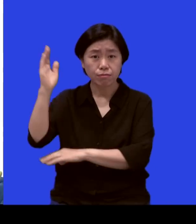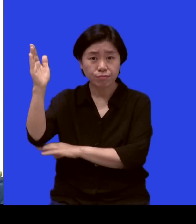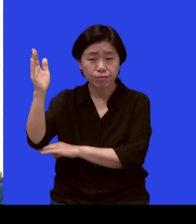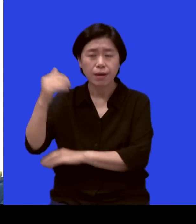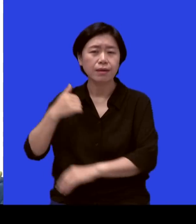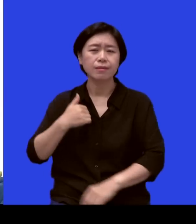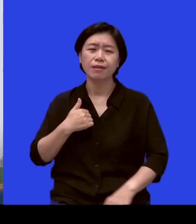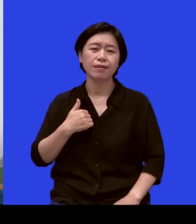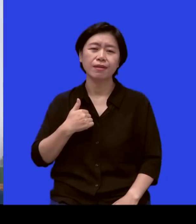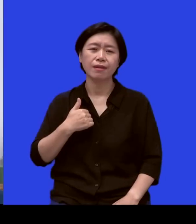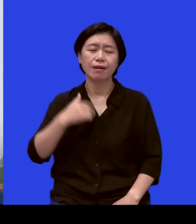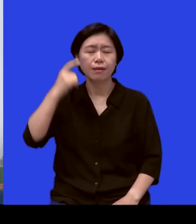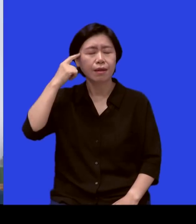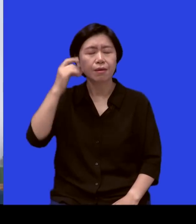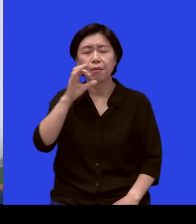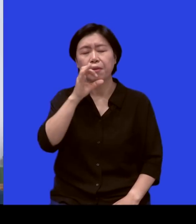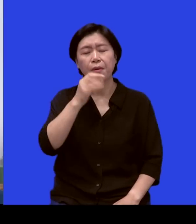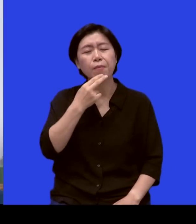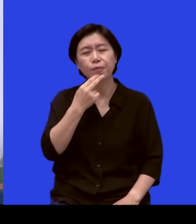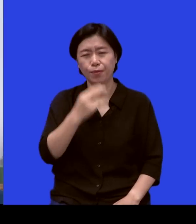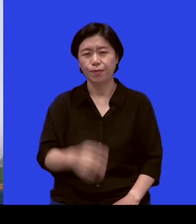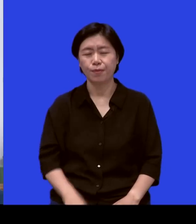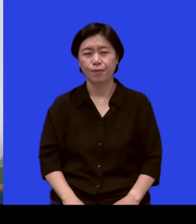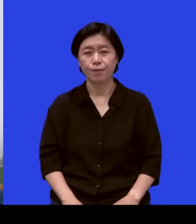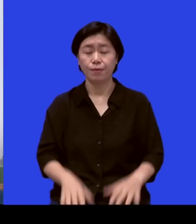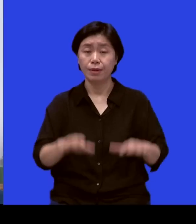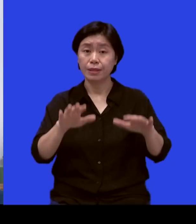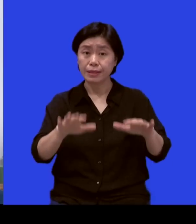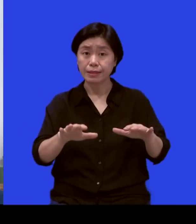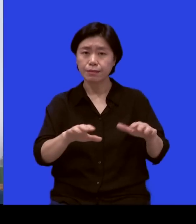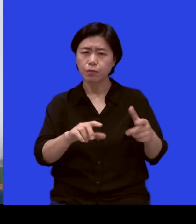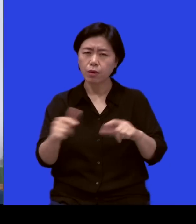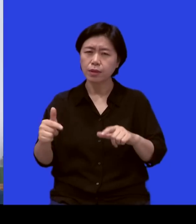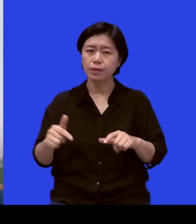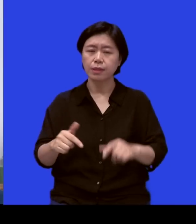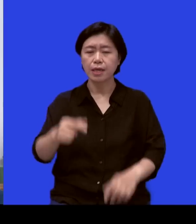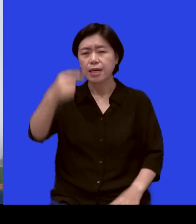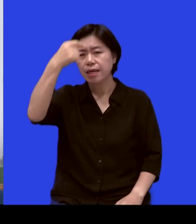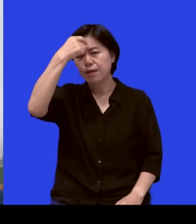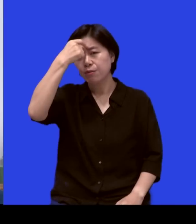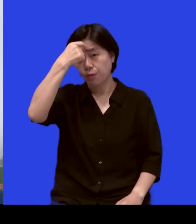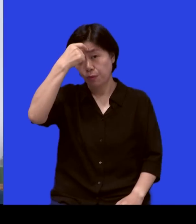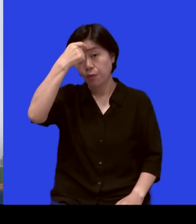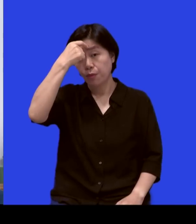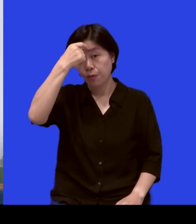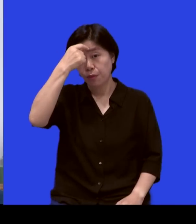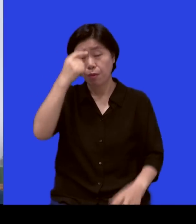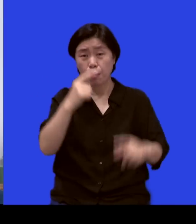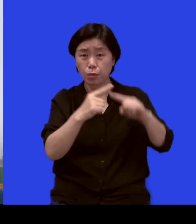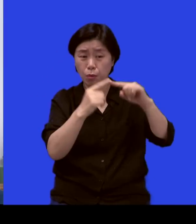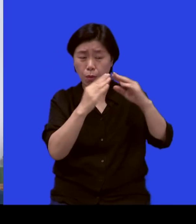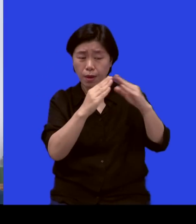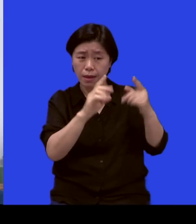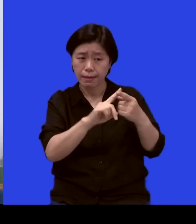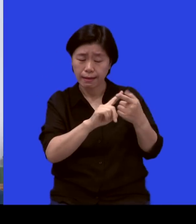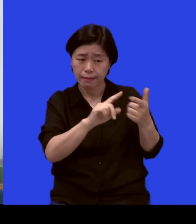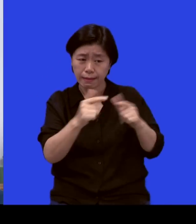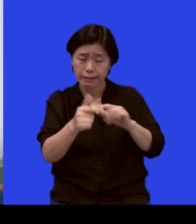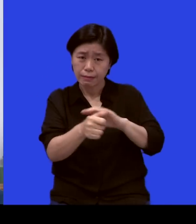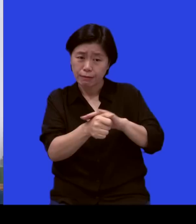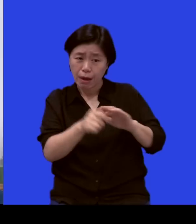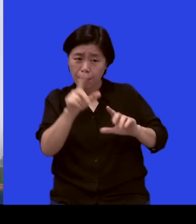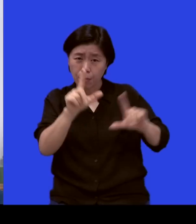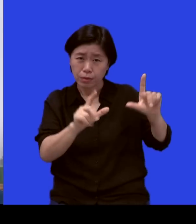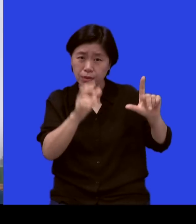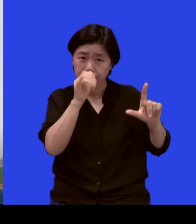네. 또 디지털 혁명기고 그리고 기독교가 굉장히 많은 한국에서 위축을 당하는 사회적